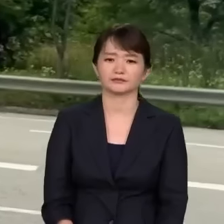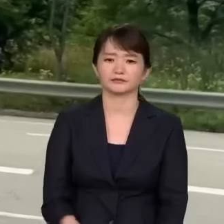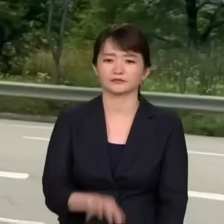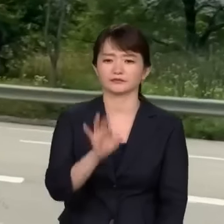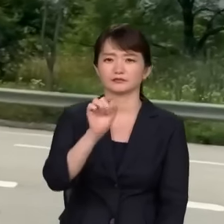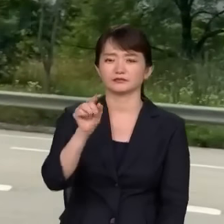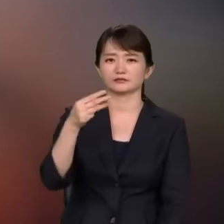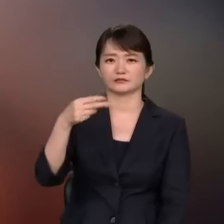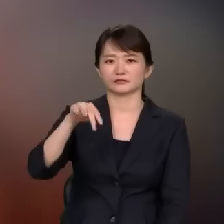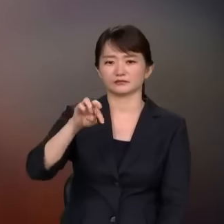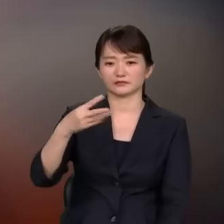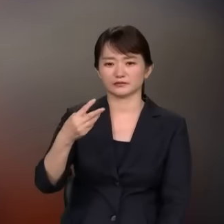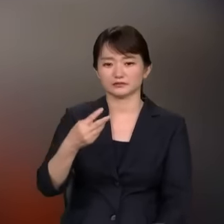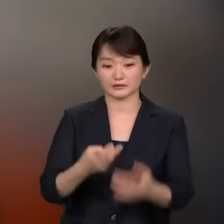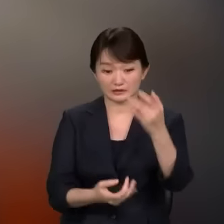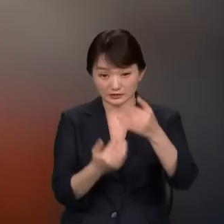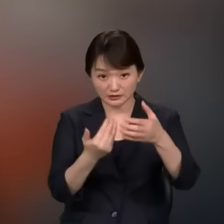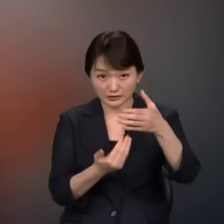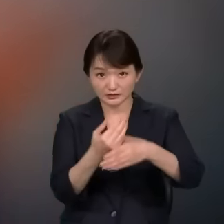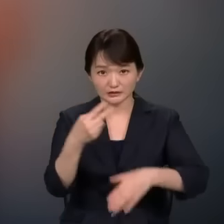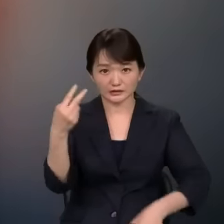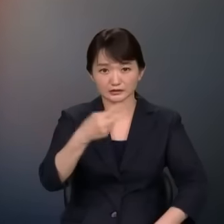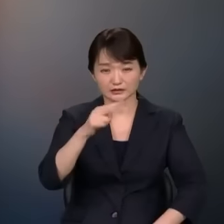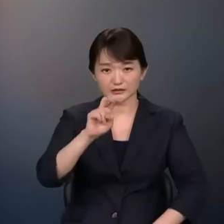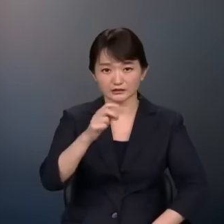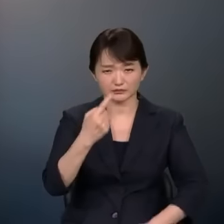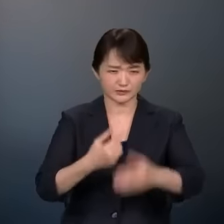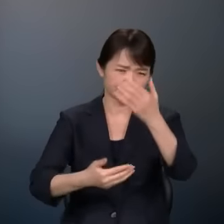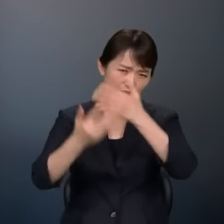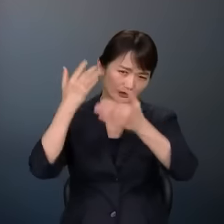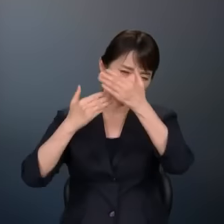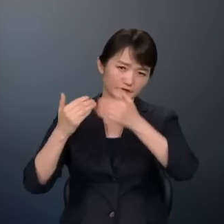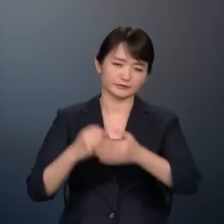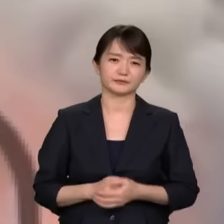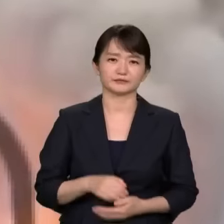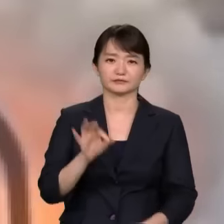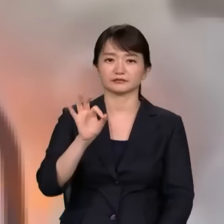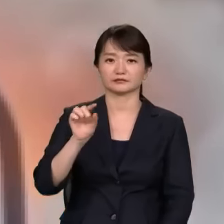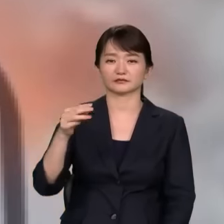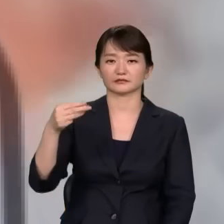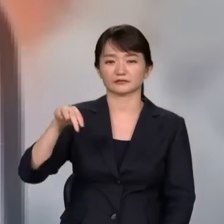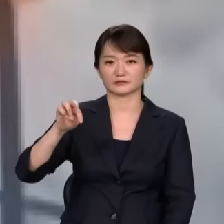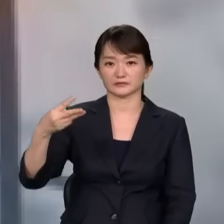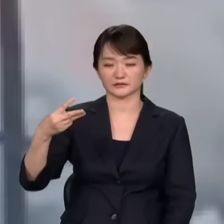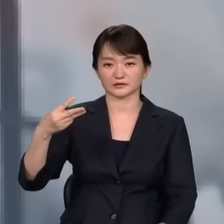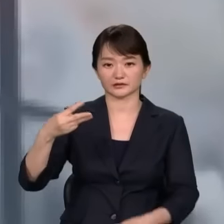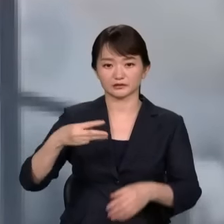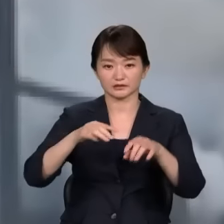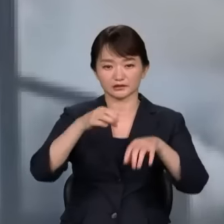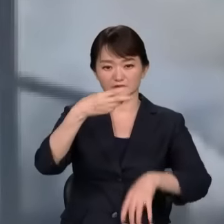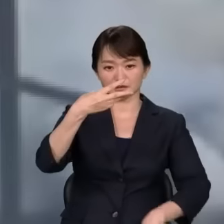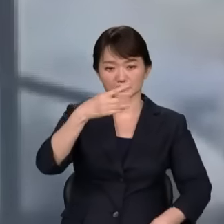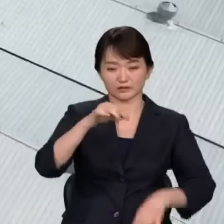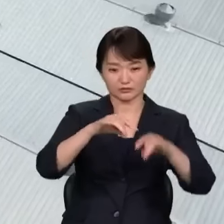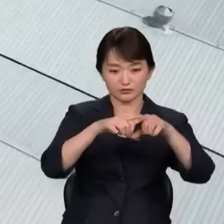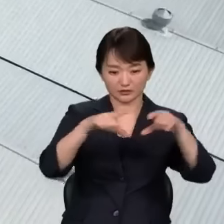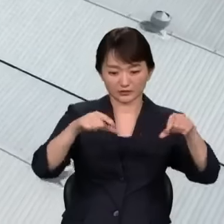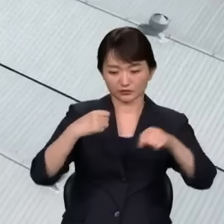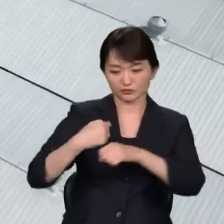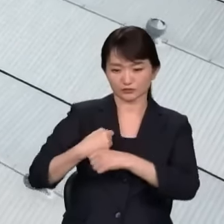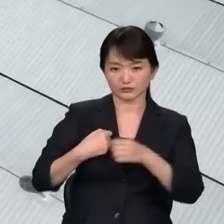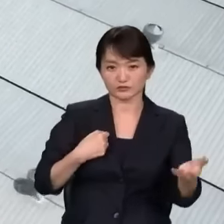아리셀 화재 참사의 발단은 2021년으로 거슬러 올라갑니다. 아리셀이 리튬 전지를 군에 납품할 당시 품질 검사용